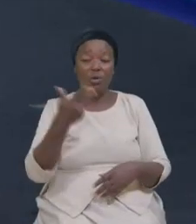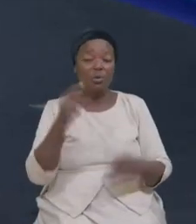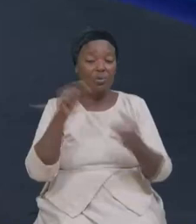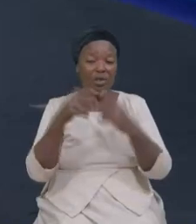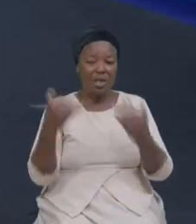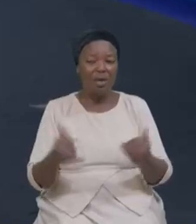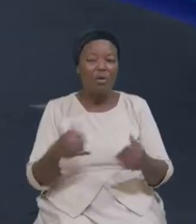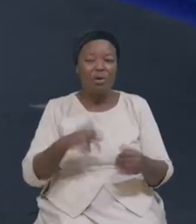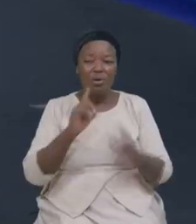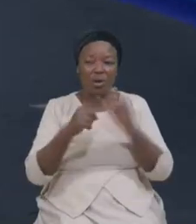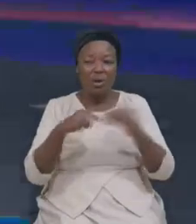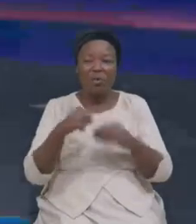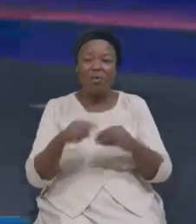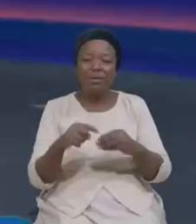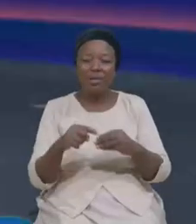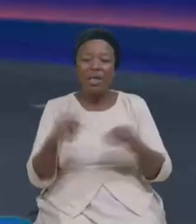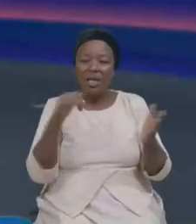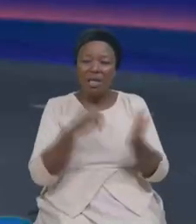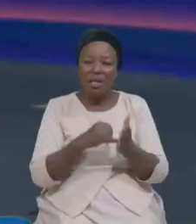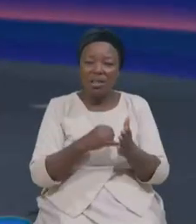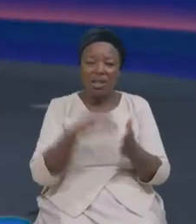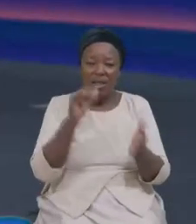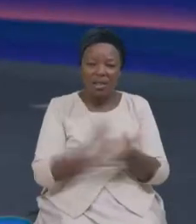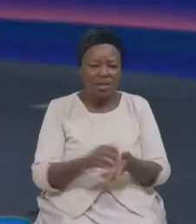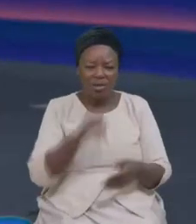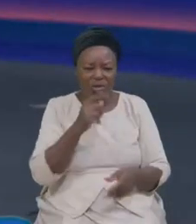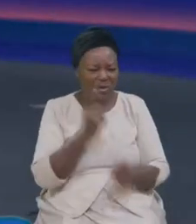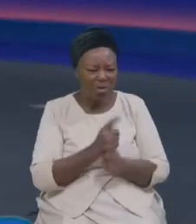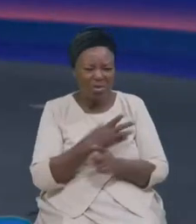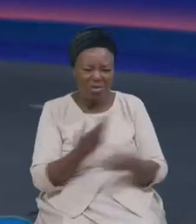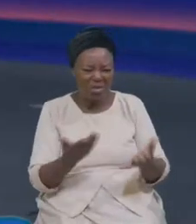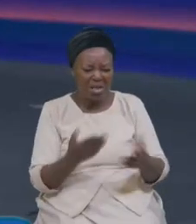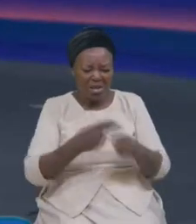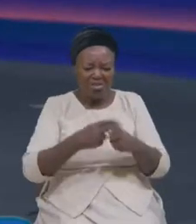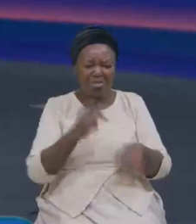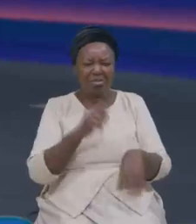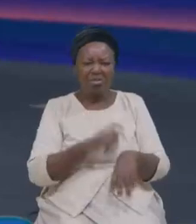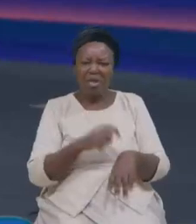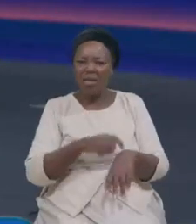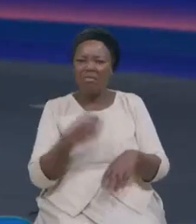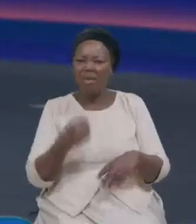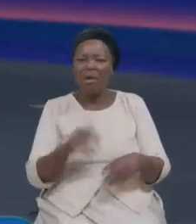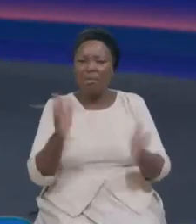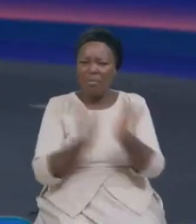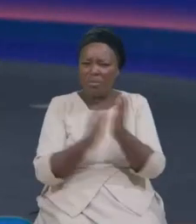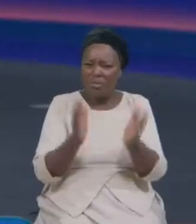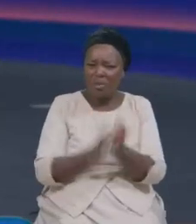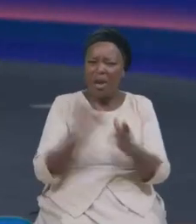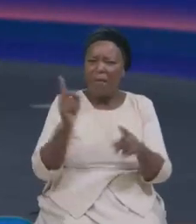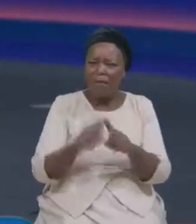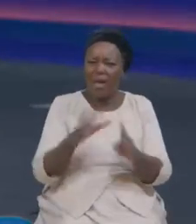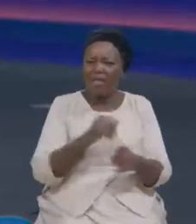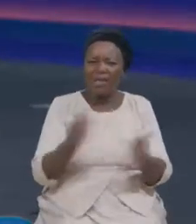louange confiante. Pas une louange superficielle. Pas parce que je loue Dieu, mais j'ai peur dans mon cœur. Ah, mais je loue